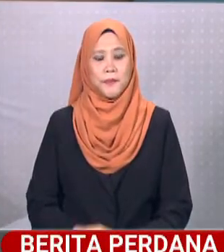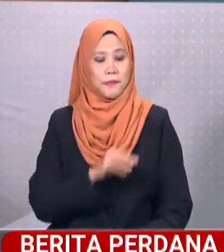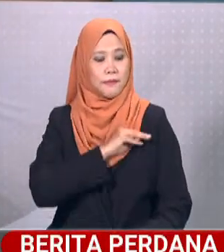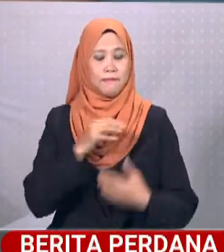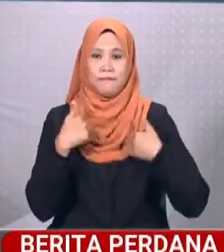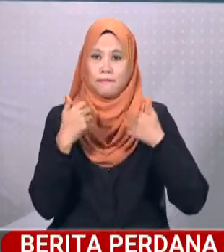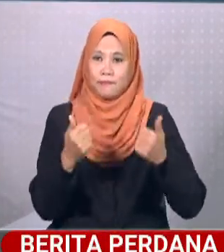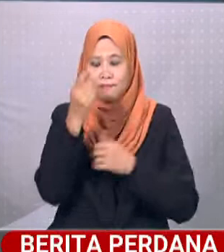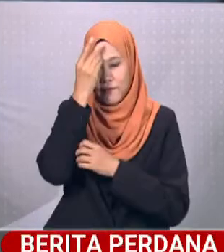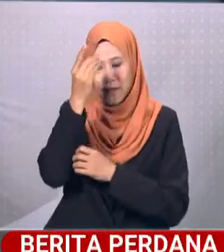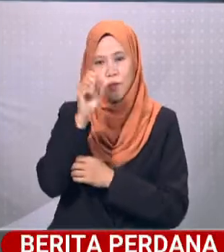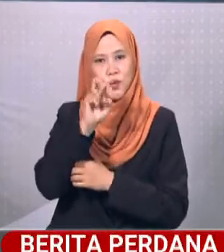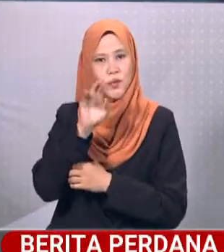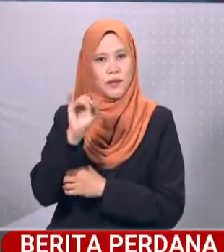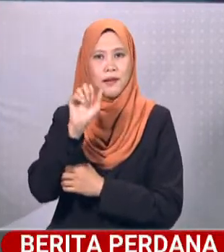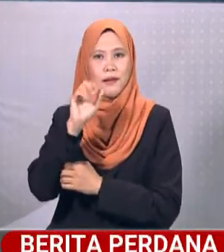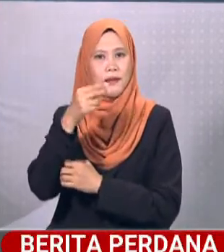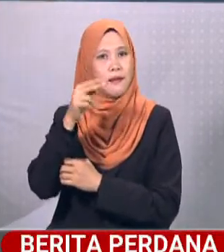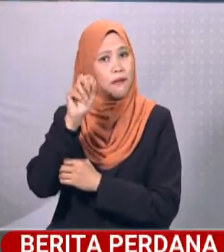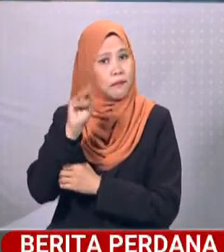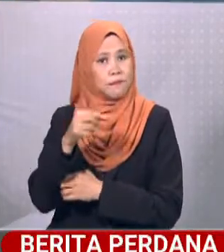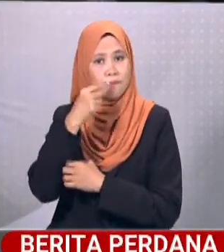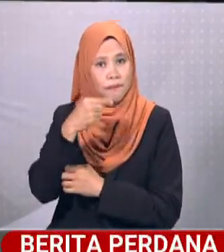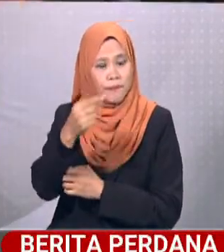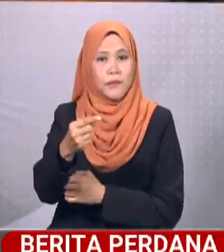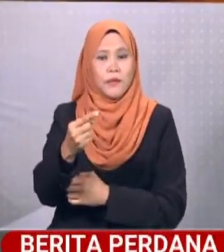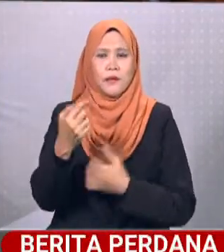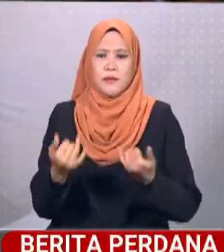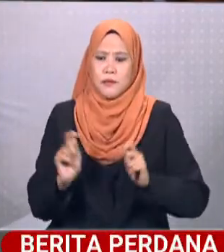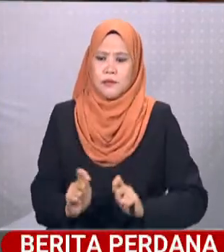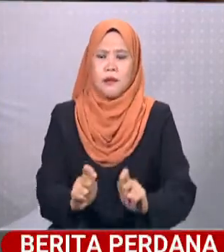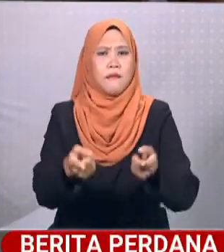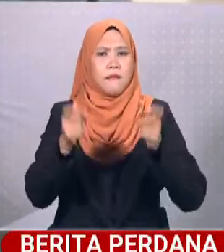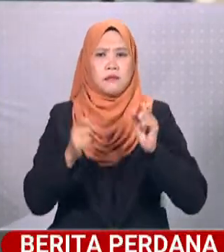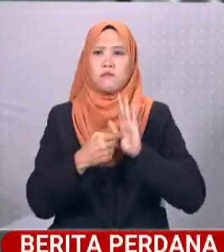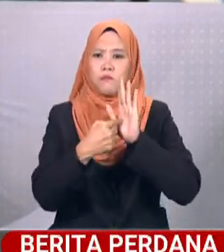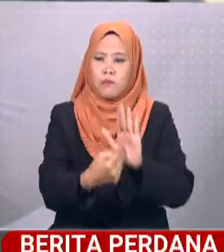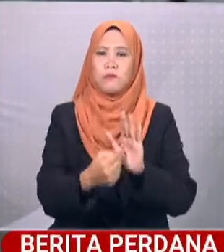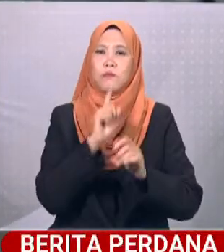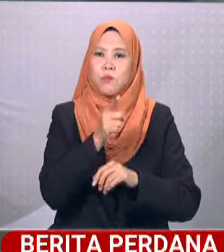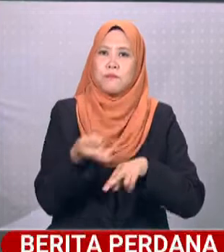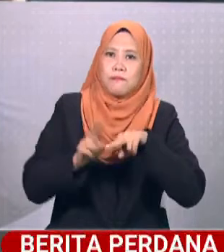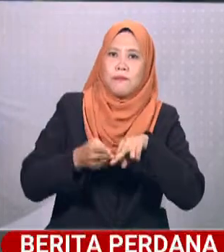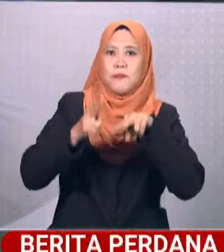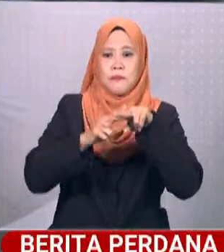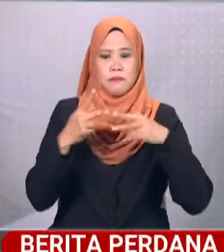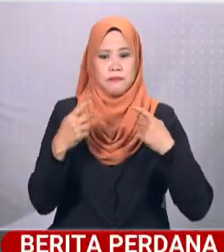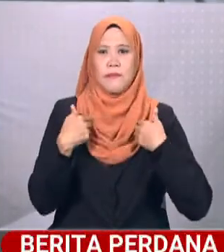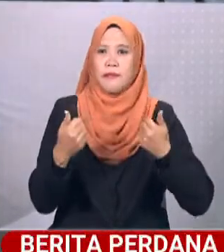Menteri Kesihatan Datuk Seri Dr. Adham Baba menjelaskan, tindakan segera itu terbukti berjaya meningkatkan bilangan kes